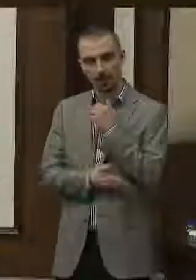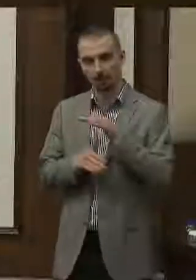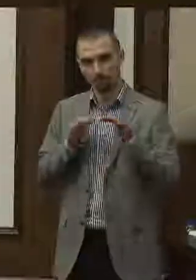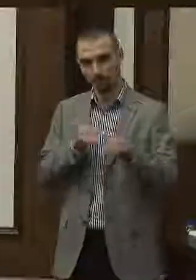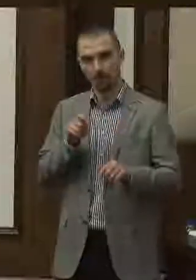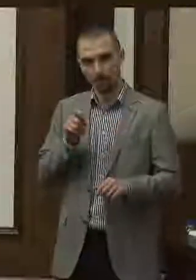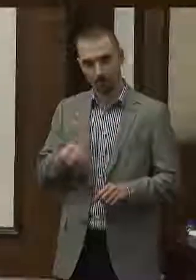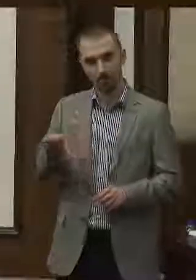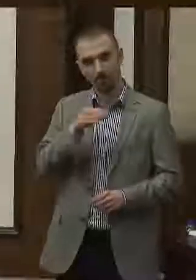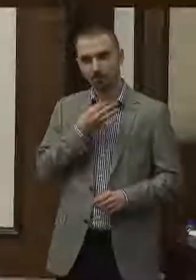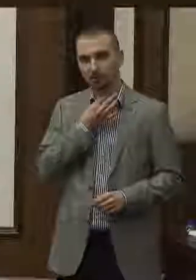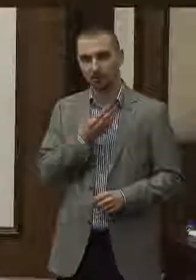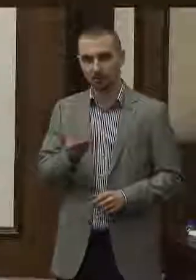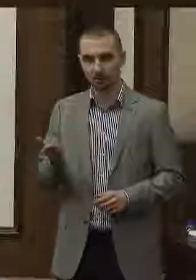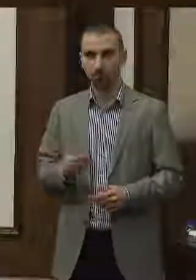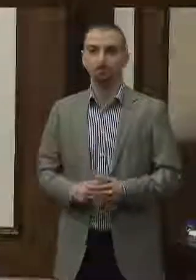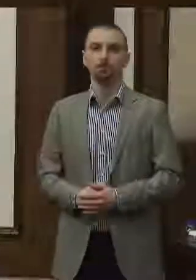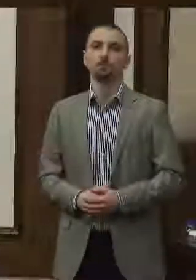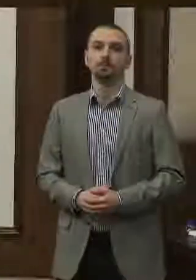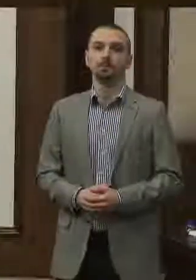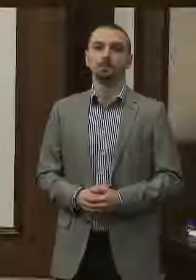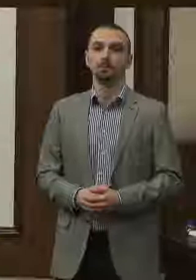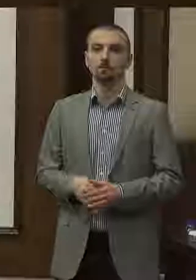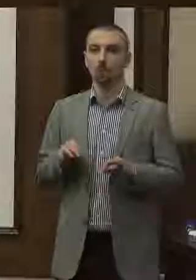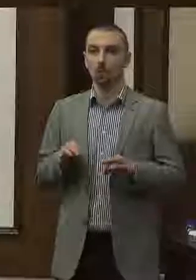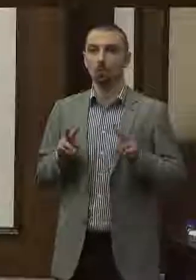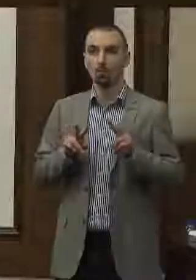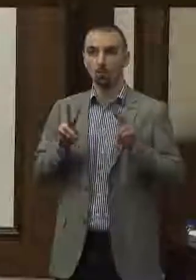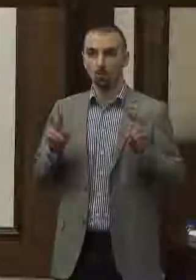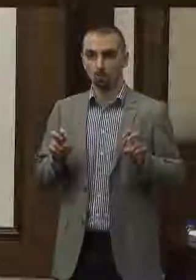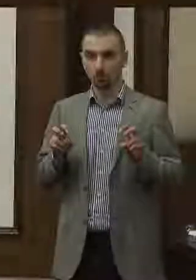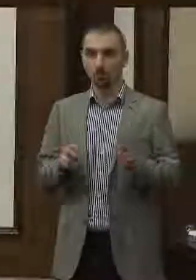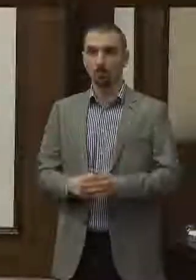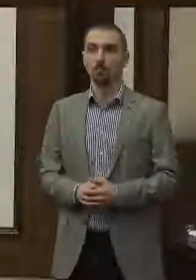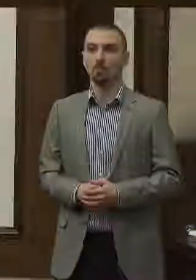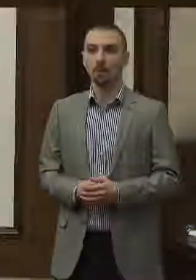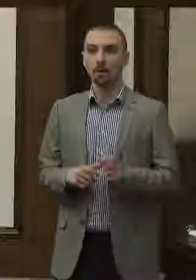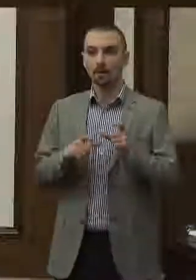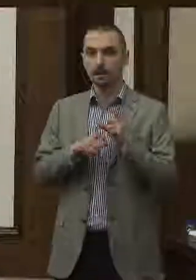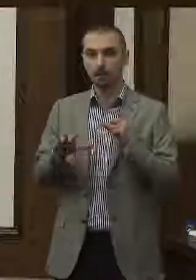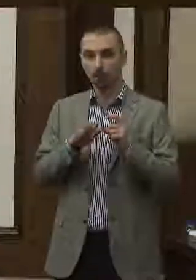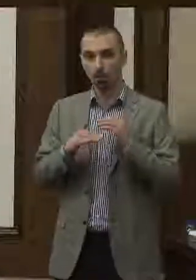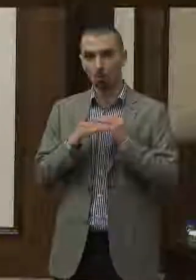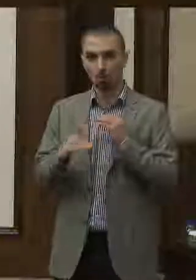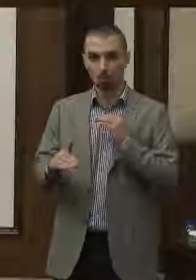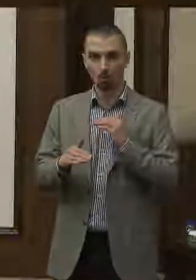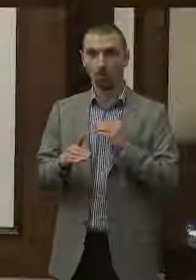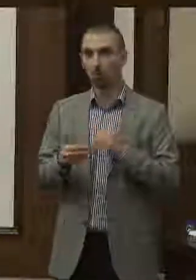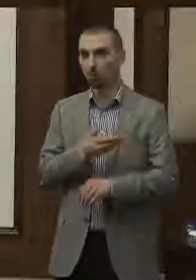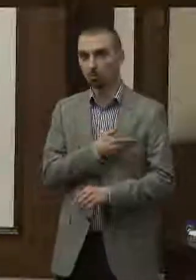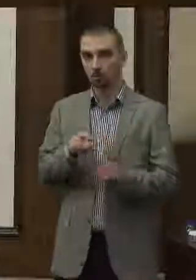emeğe geçenlere teşekkür ediyorum. Şimdi gündem dışı, gündem harici sivil toplum kuruluşlarına söz